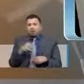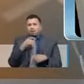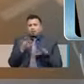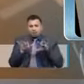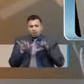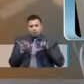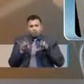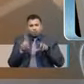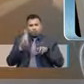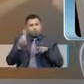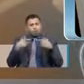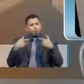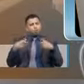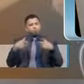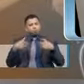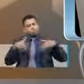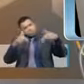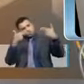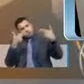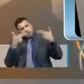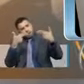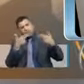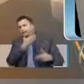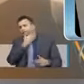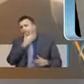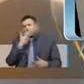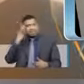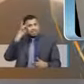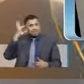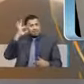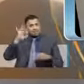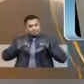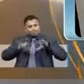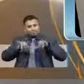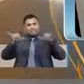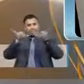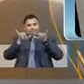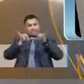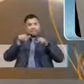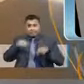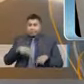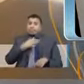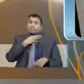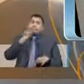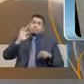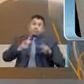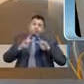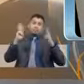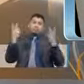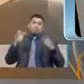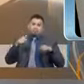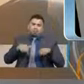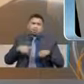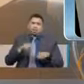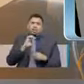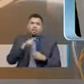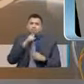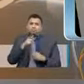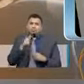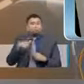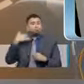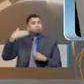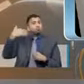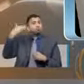ولغة الاتصال ولغة الخدمات الذكية. هي رؤية عصرية صراحة تحاكي